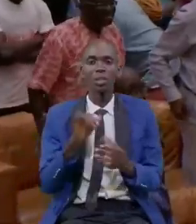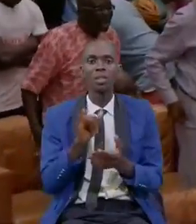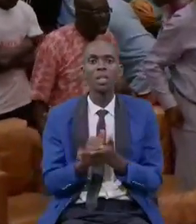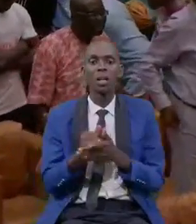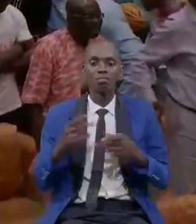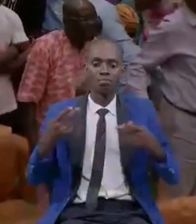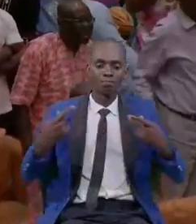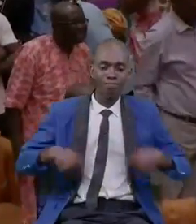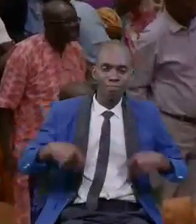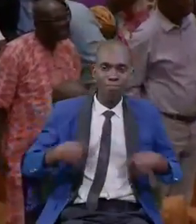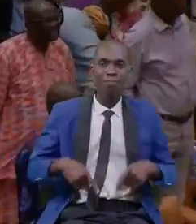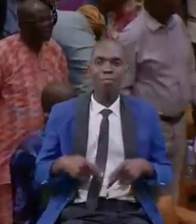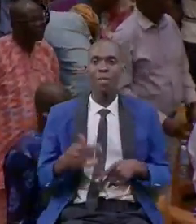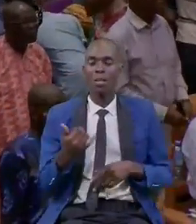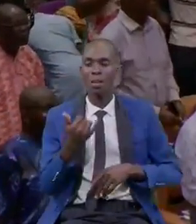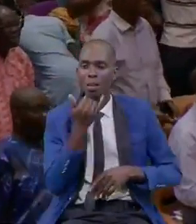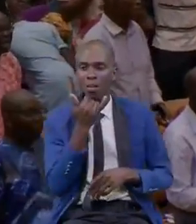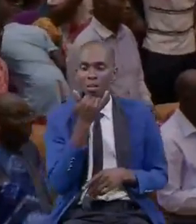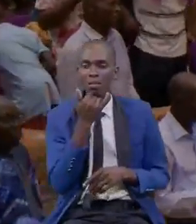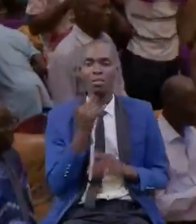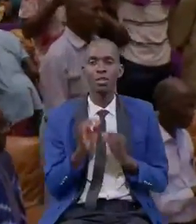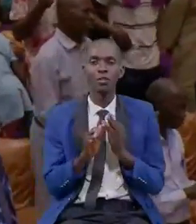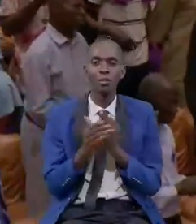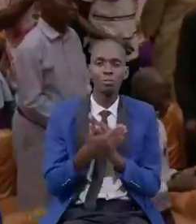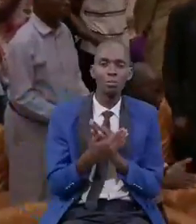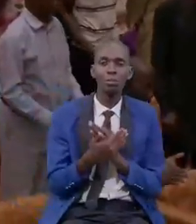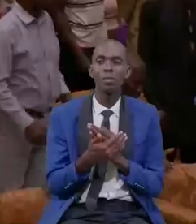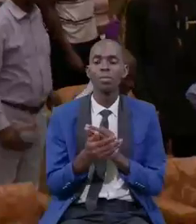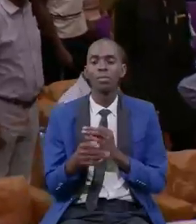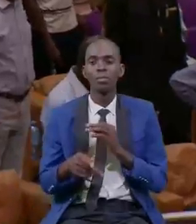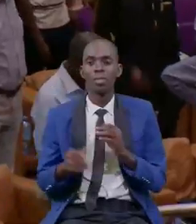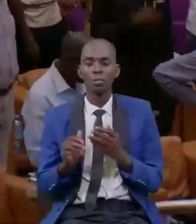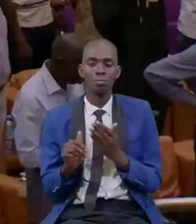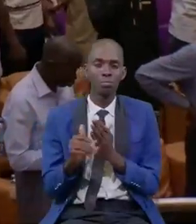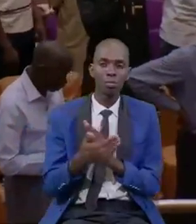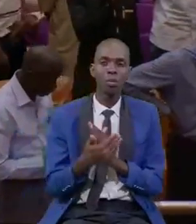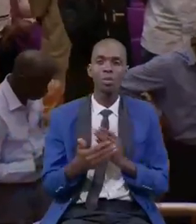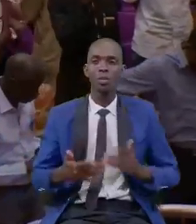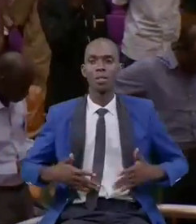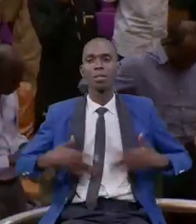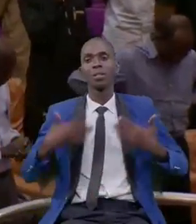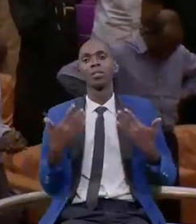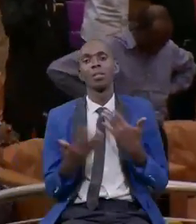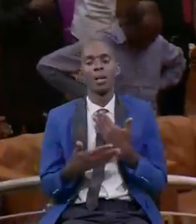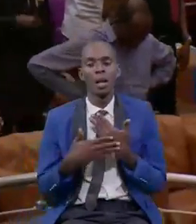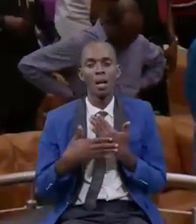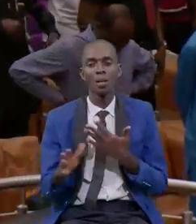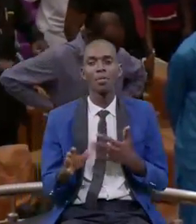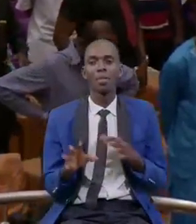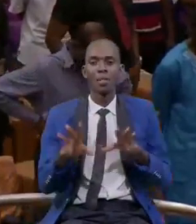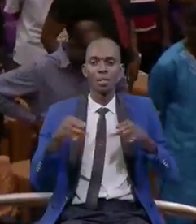dans cette pratique, dans ce style de vie idolâtre,